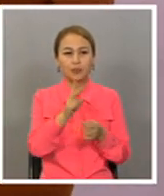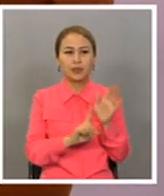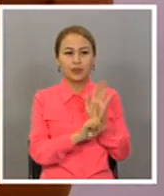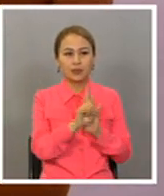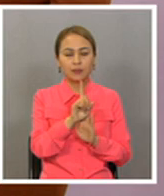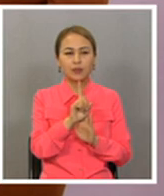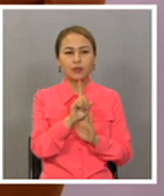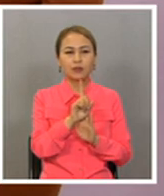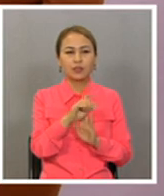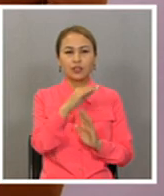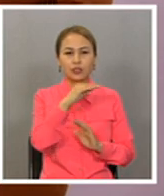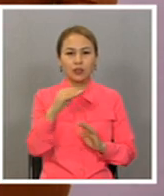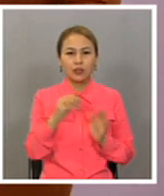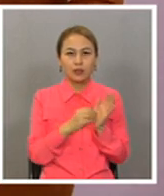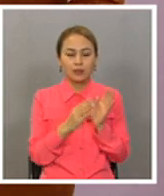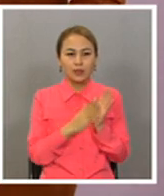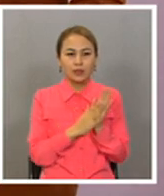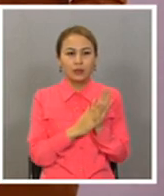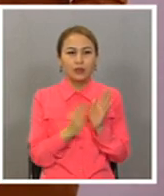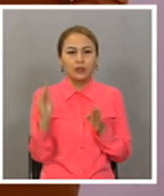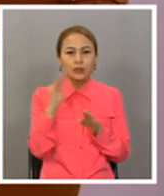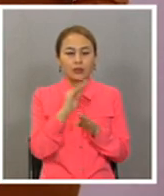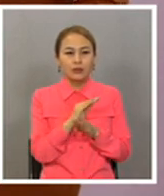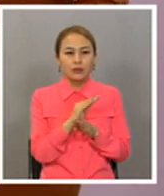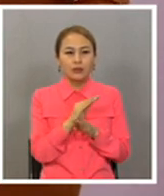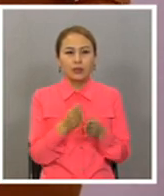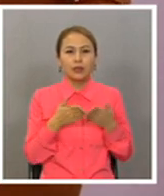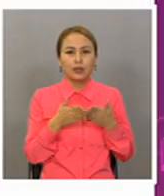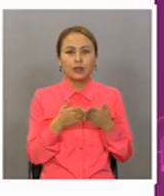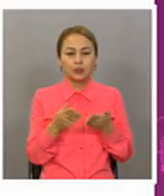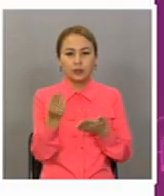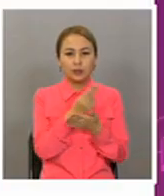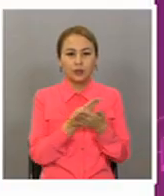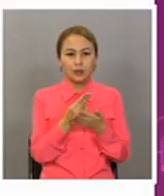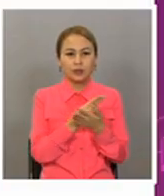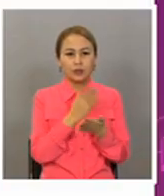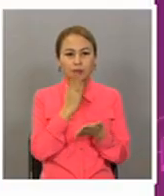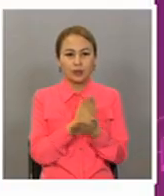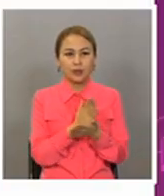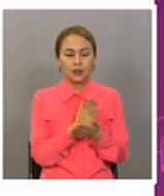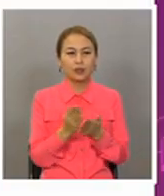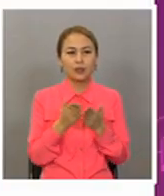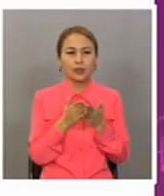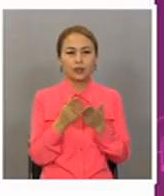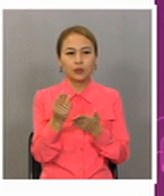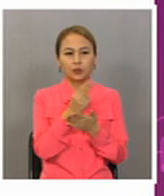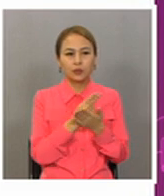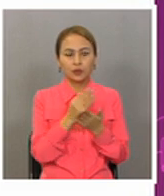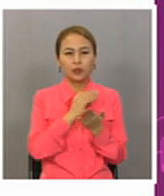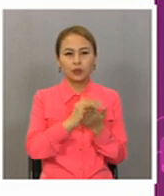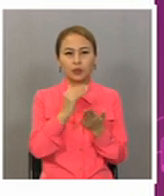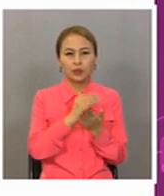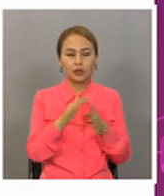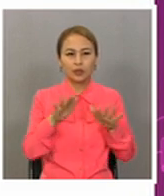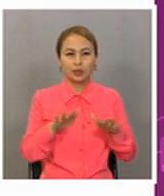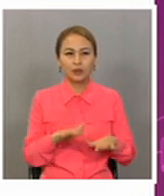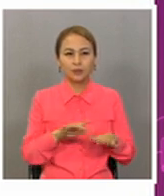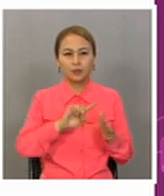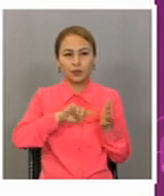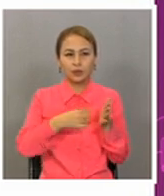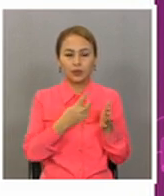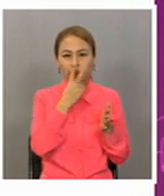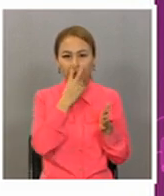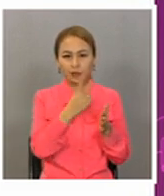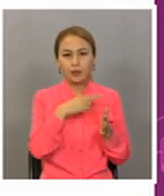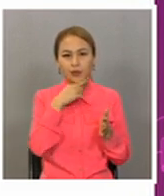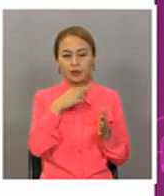Ребуста Ж әрпі және қайықтың суреті берілген. Қайықтың суретінің жоғарғы жағында тұрған үтірге назар